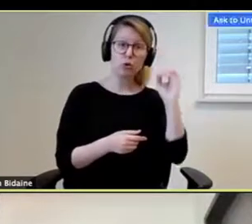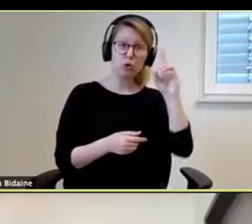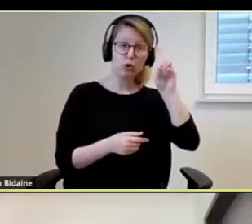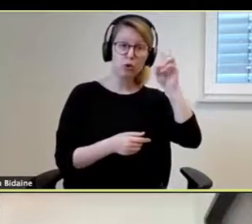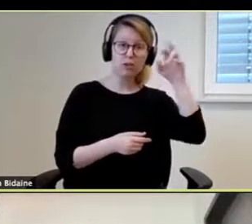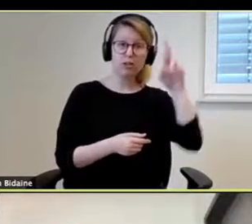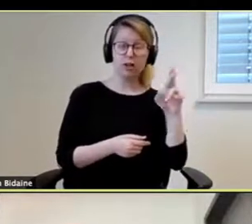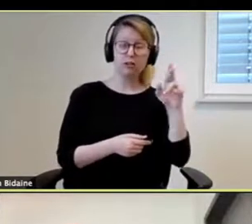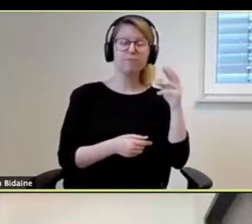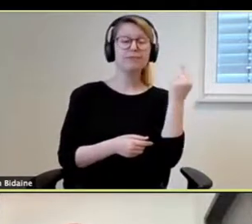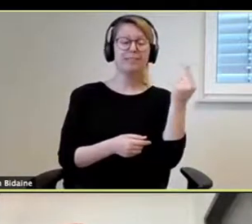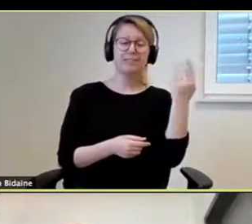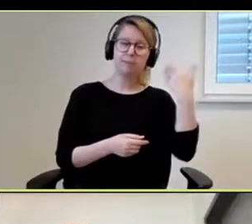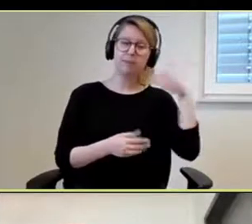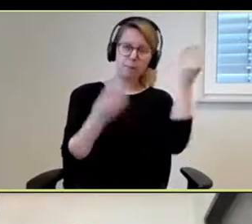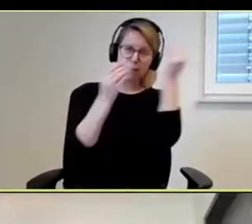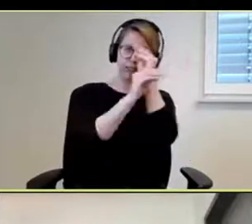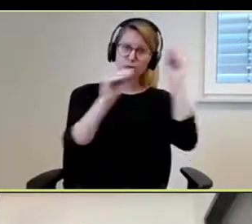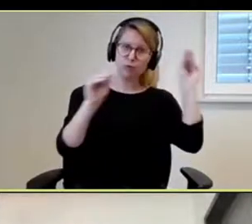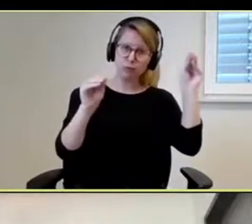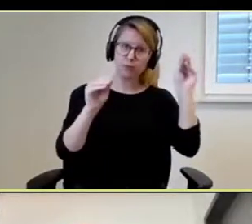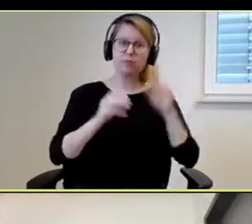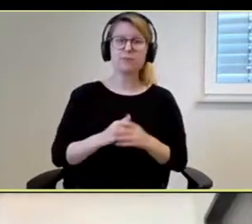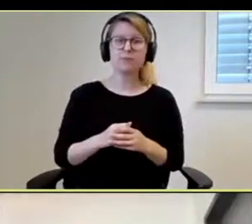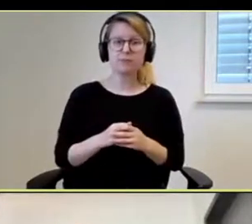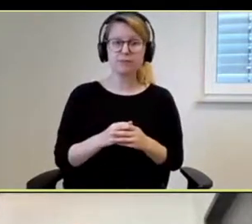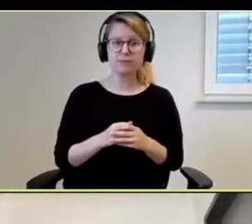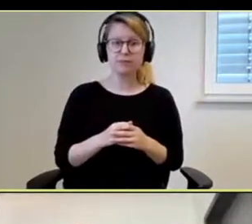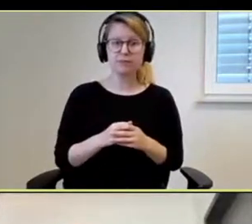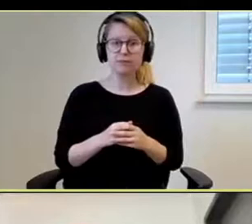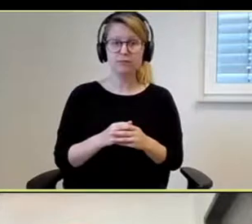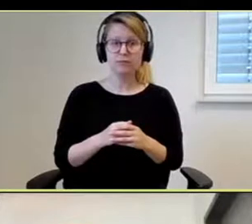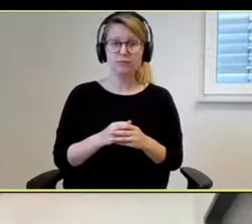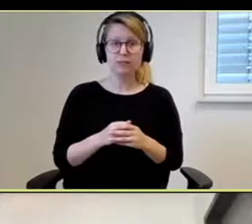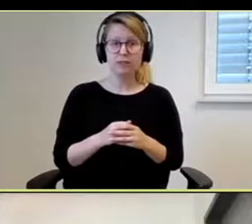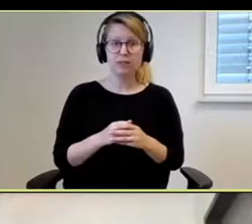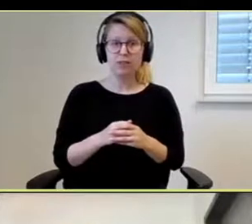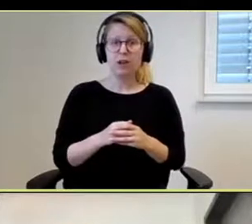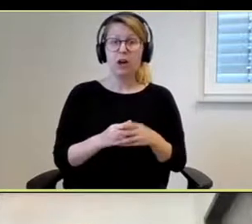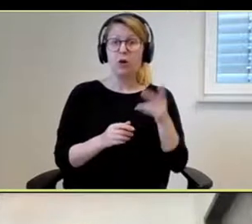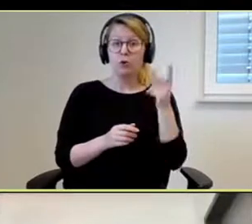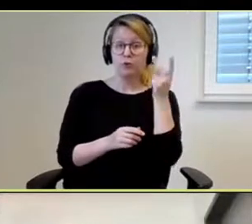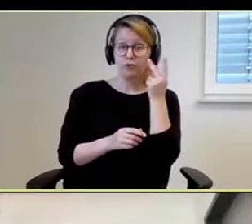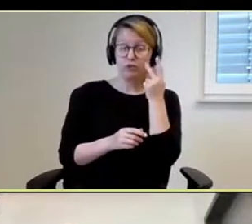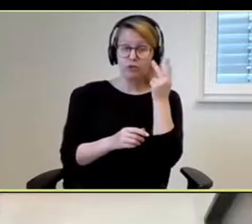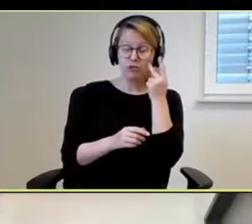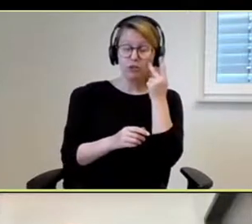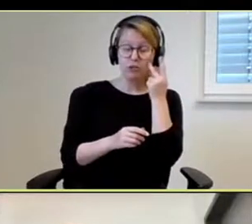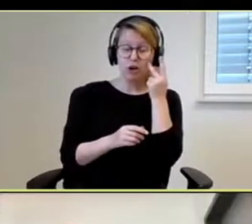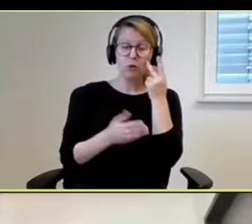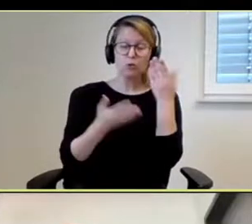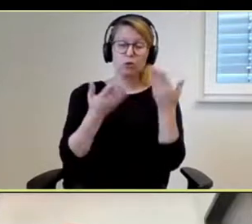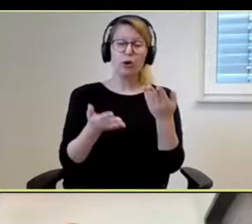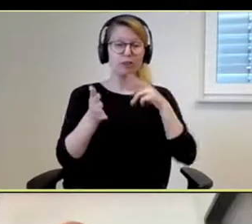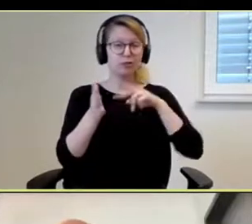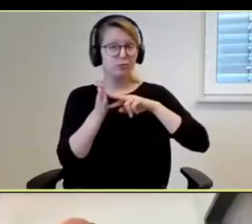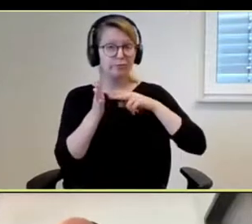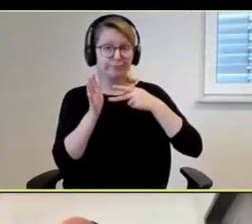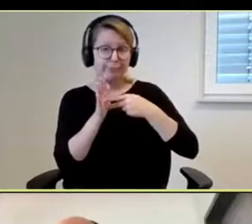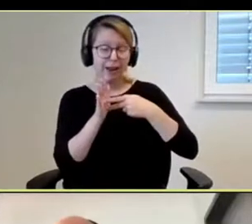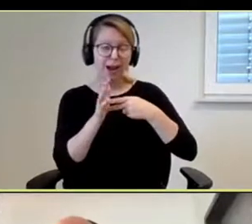le déroulement de ce midi. Und ja, ich wünsche uns allen zusammen eine schöne, bereichernde